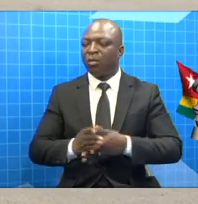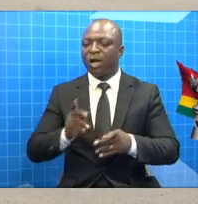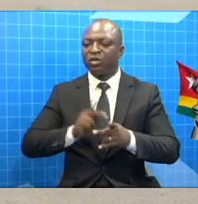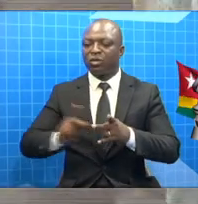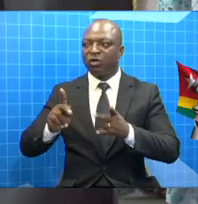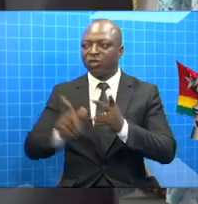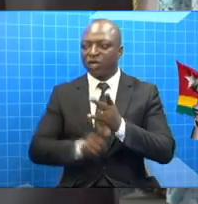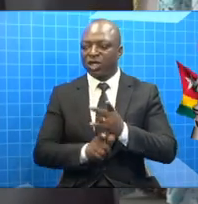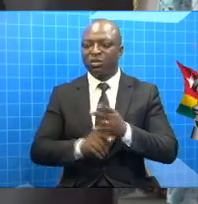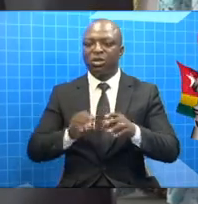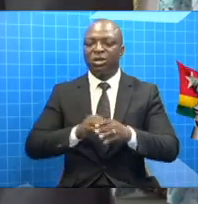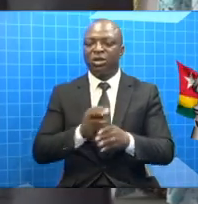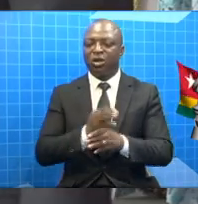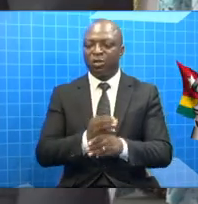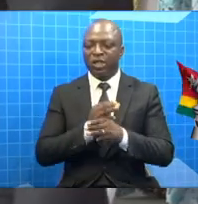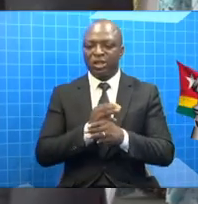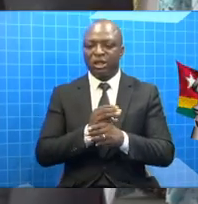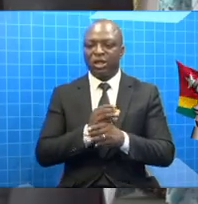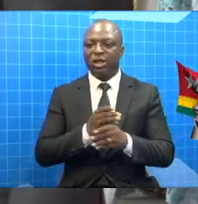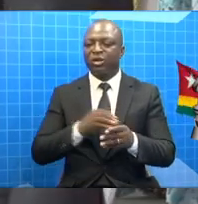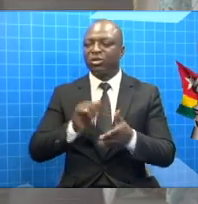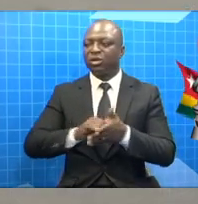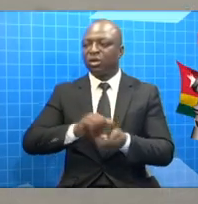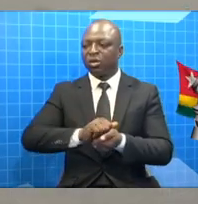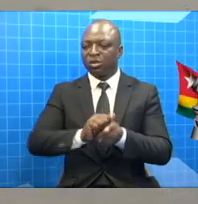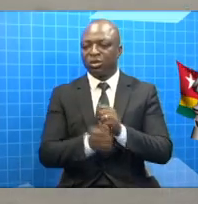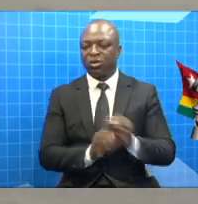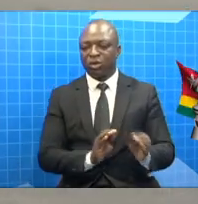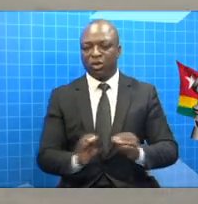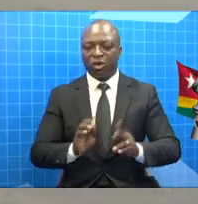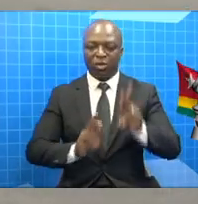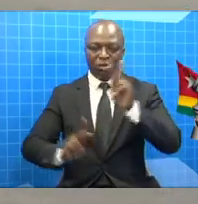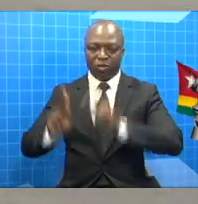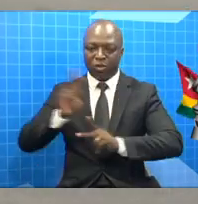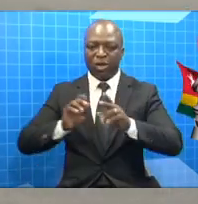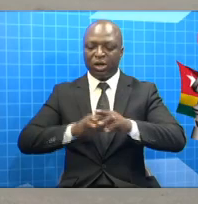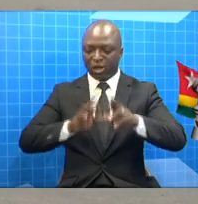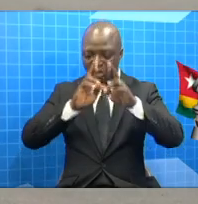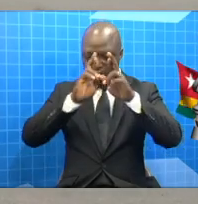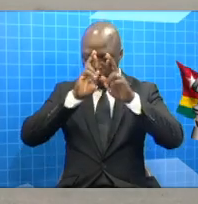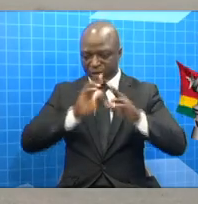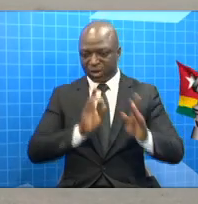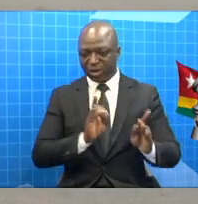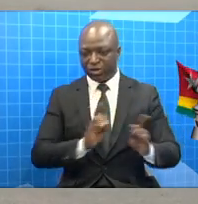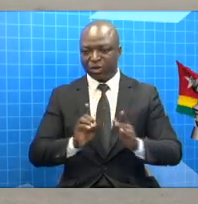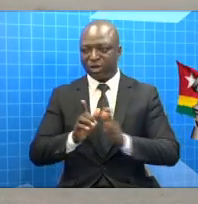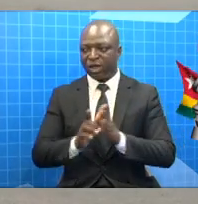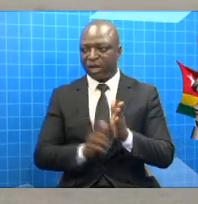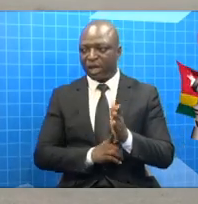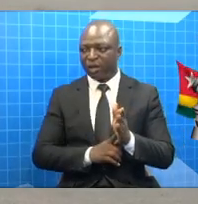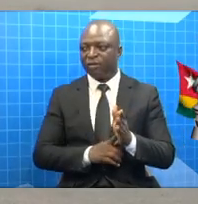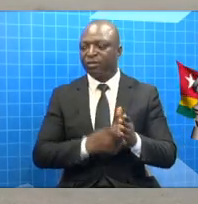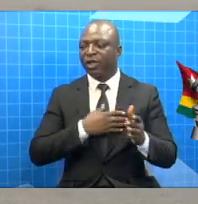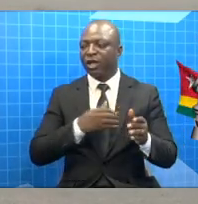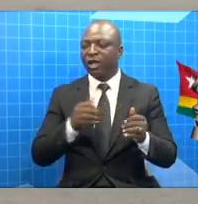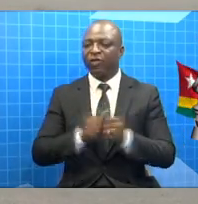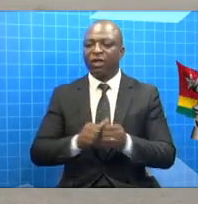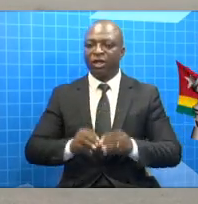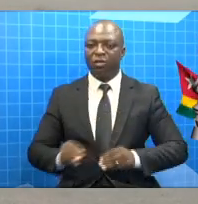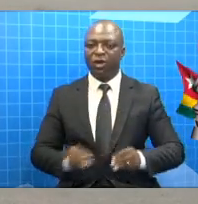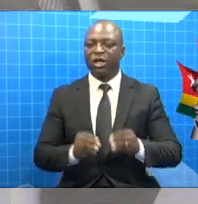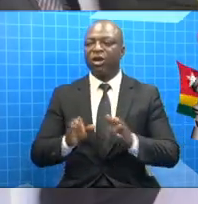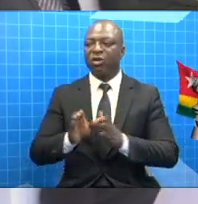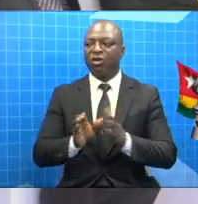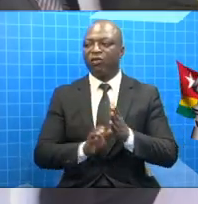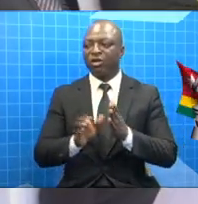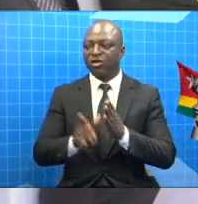professionnalisme dans le maintien et le rétablissement de l'ordre public, dans le respect des dispositions légales et avec des moyens